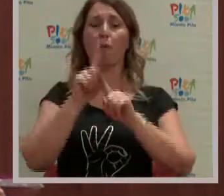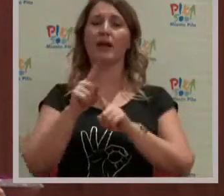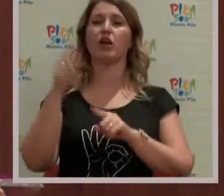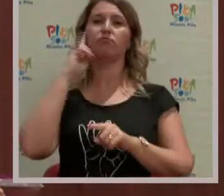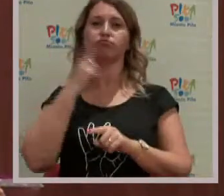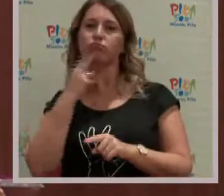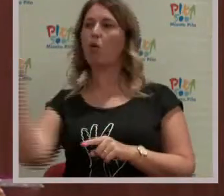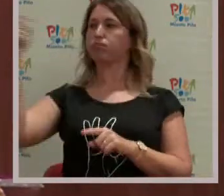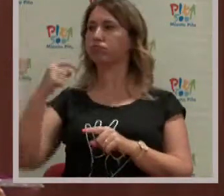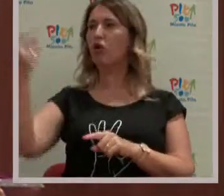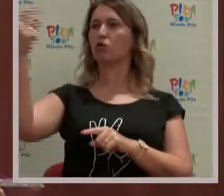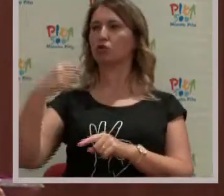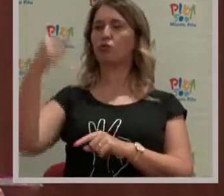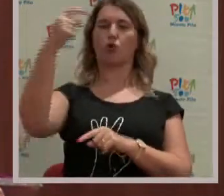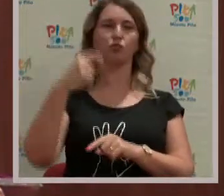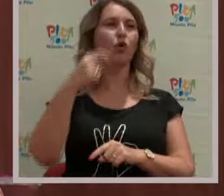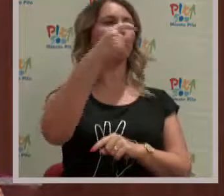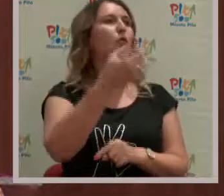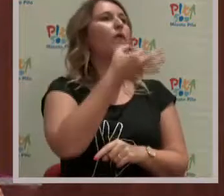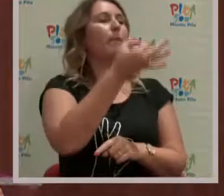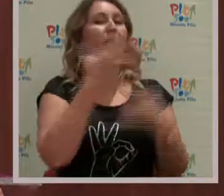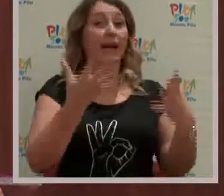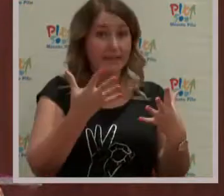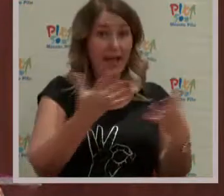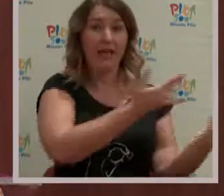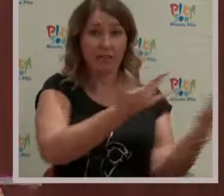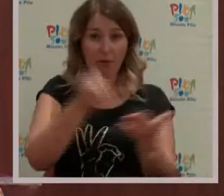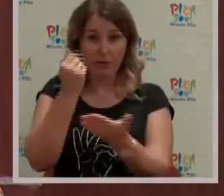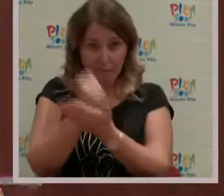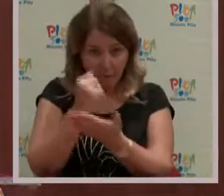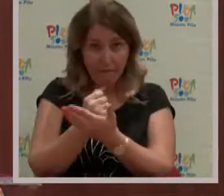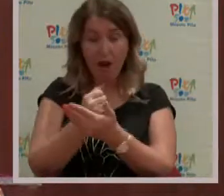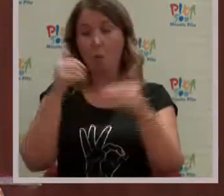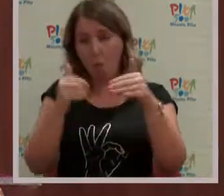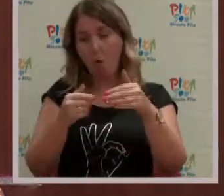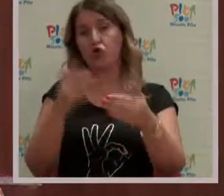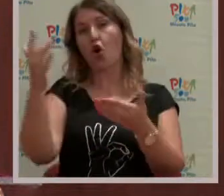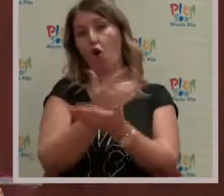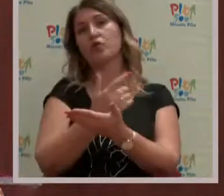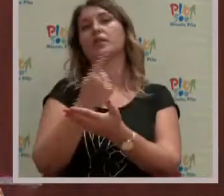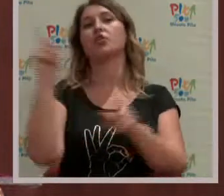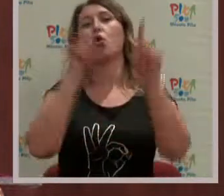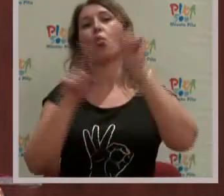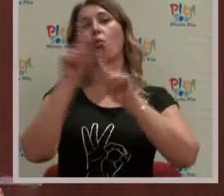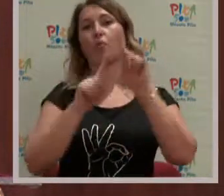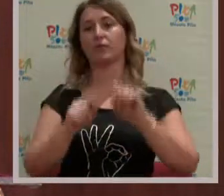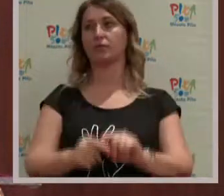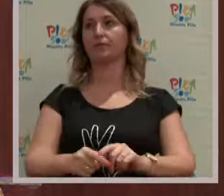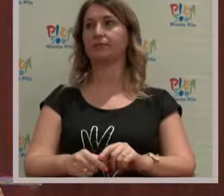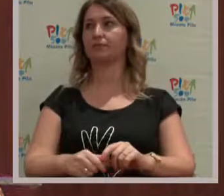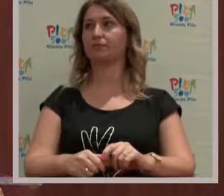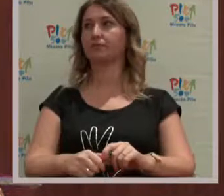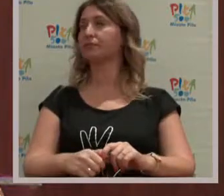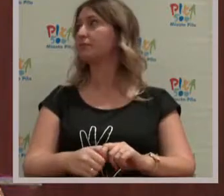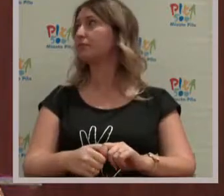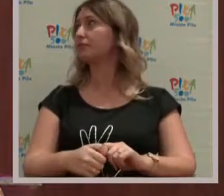każdą sprawę w każdej placówce zarządzanej właśnie przez miasto Piła. To jest bardzo ważny gest dla tego